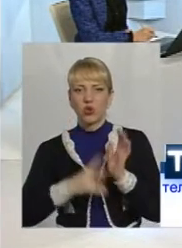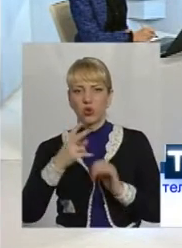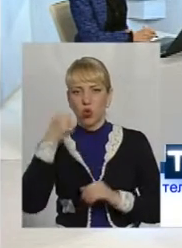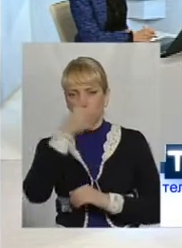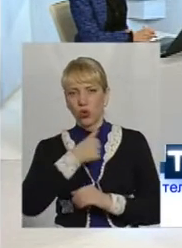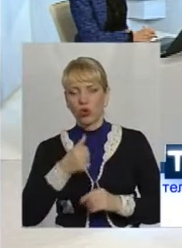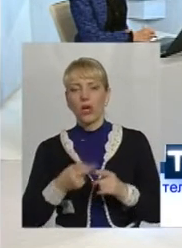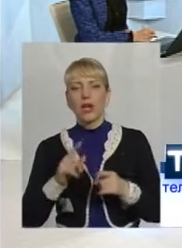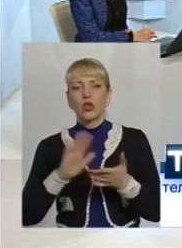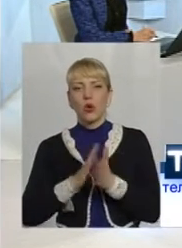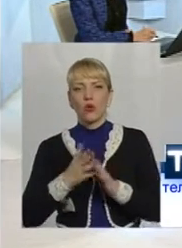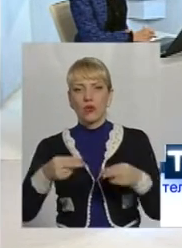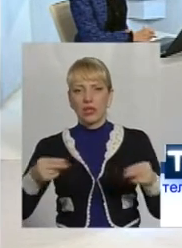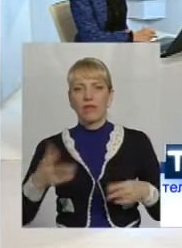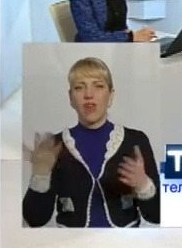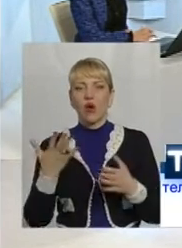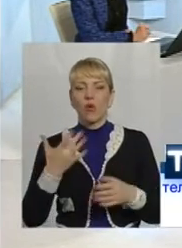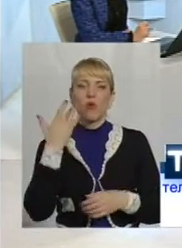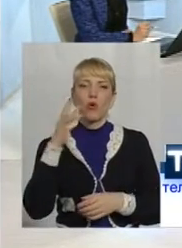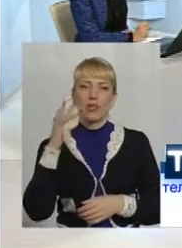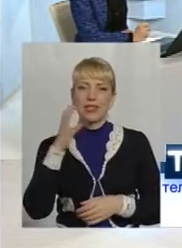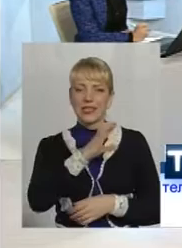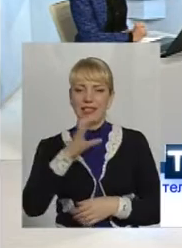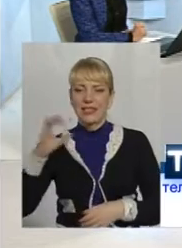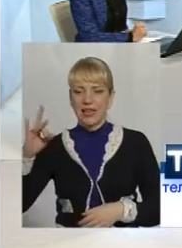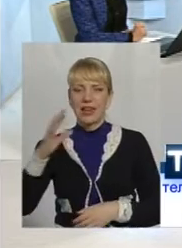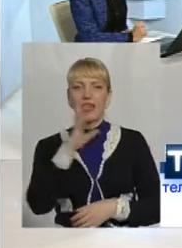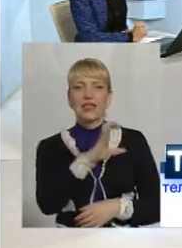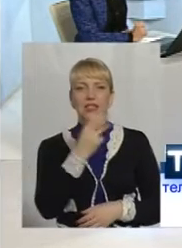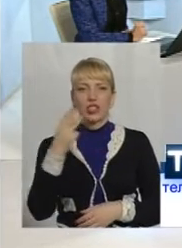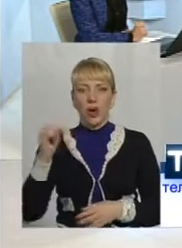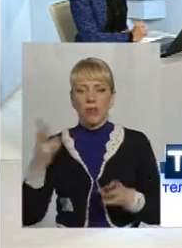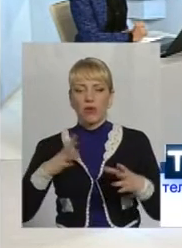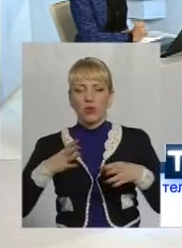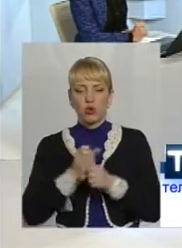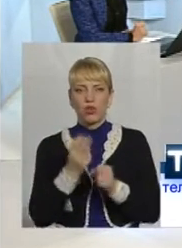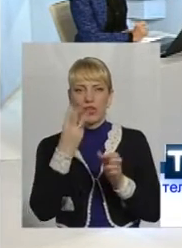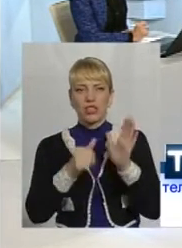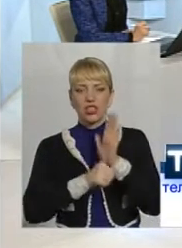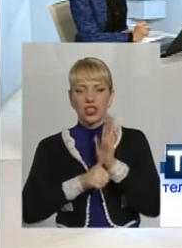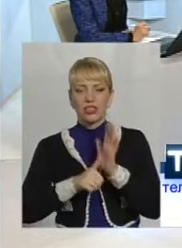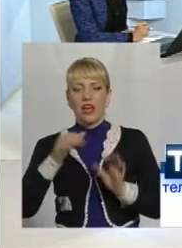за яким Радянський Союз і США мали скоротити по 36% стратегічних носіїв і